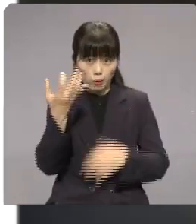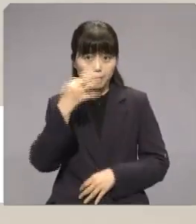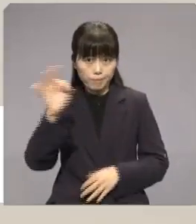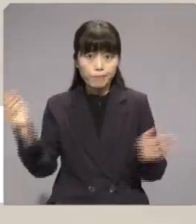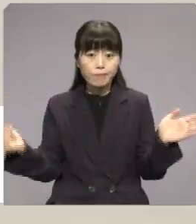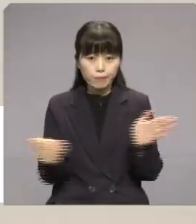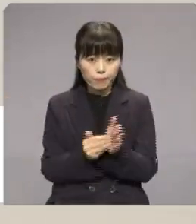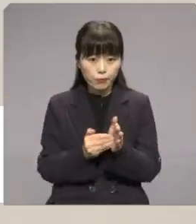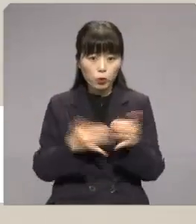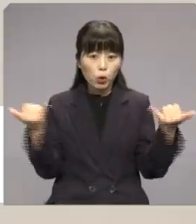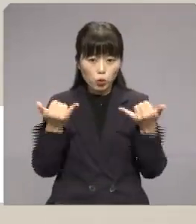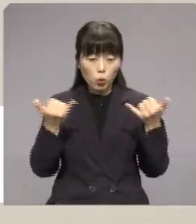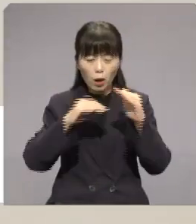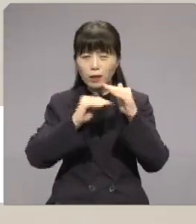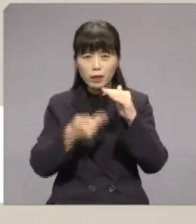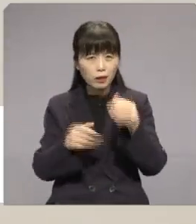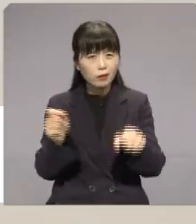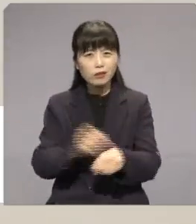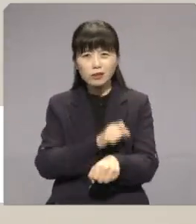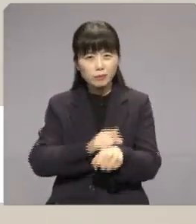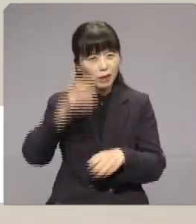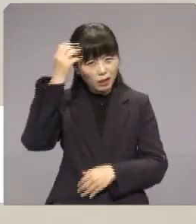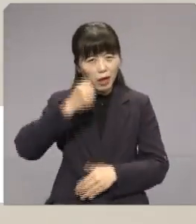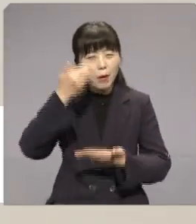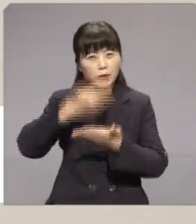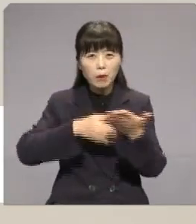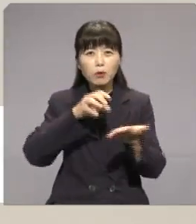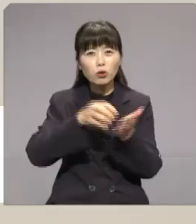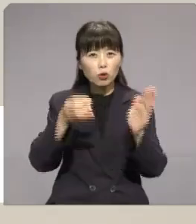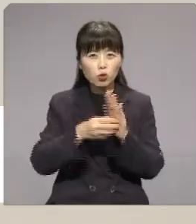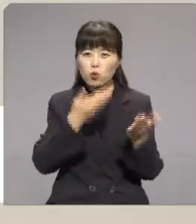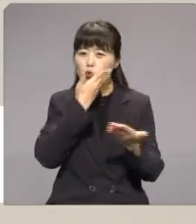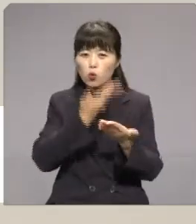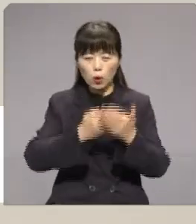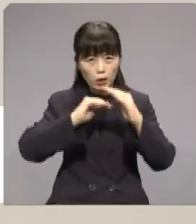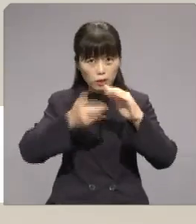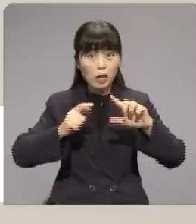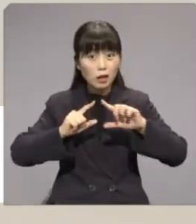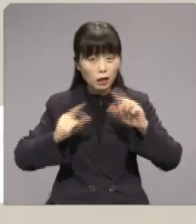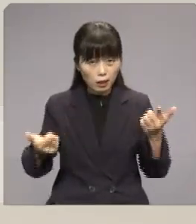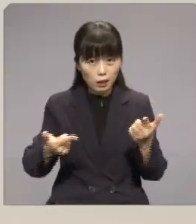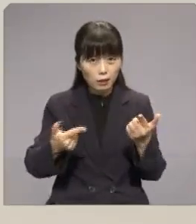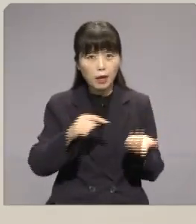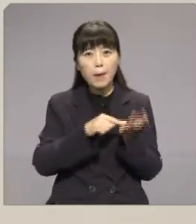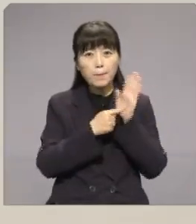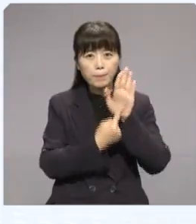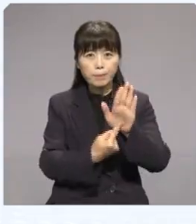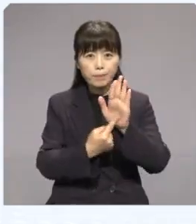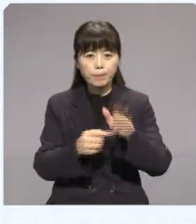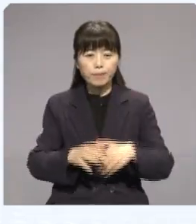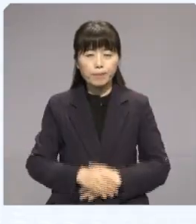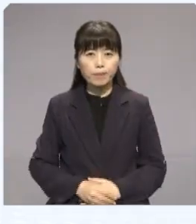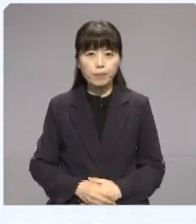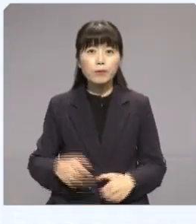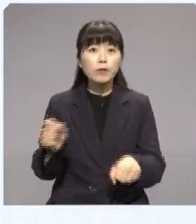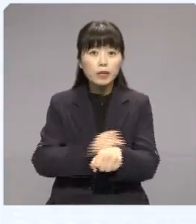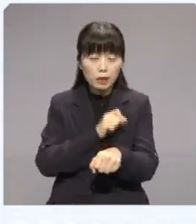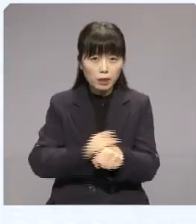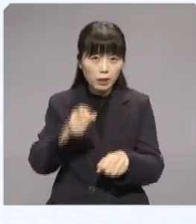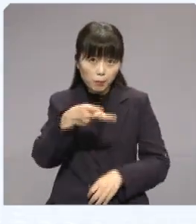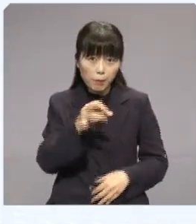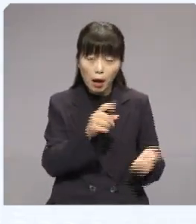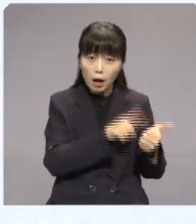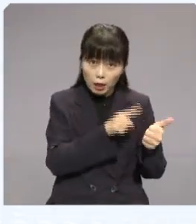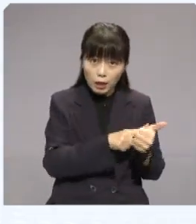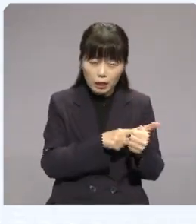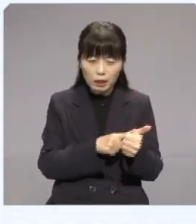인정했습니다. 통화 내용이 특별히 기억에 남을 정도로 중요한 내용이 아니었다고 밝힌 겁니다. 특히 명태균